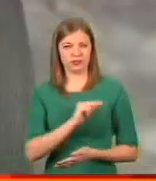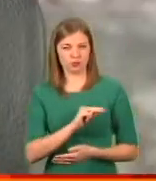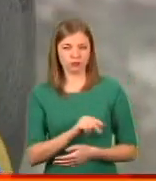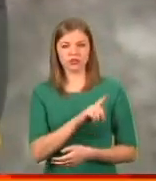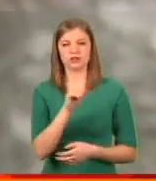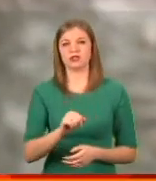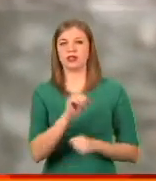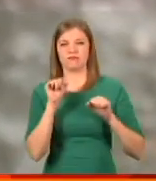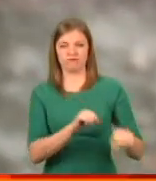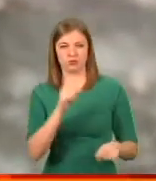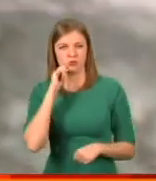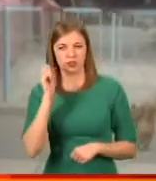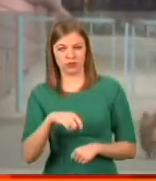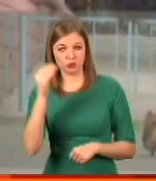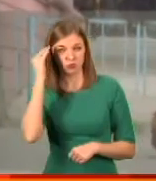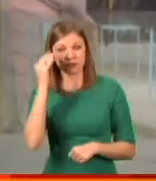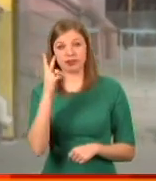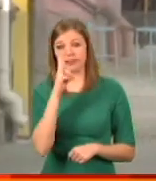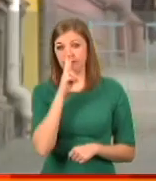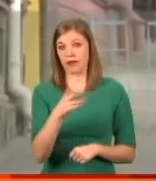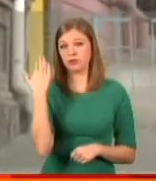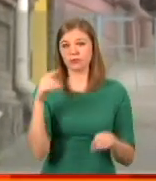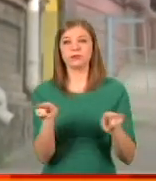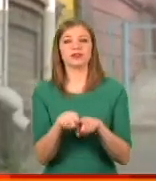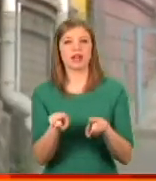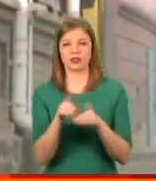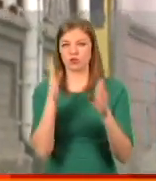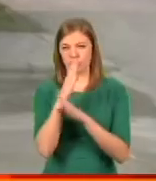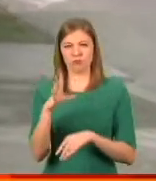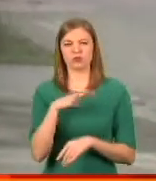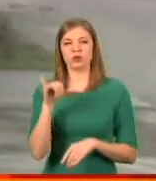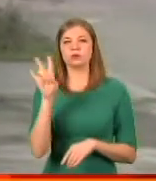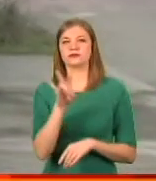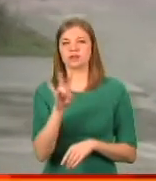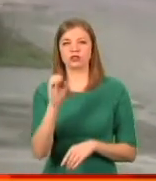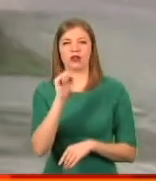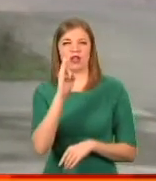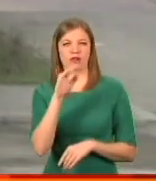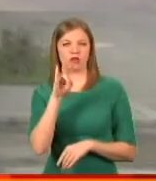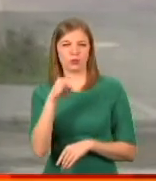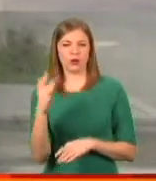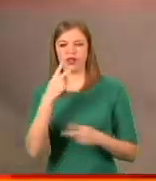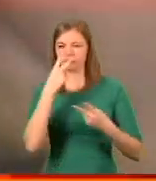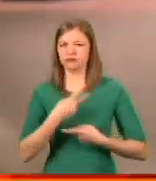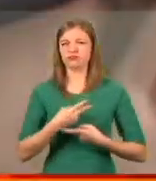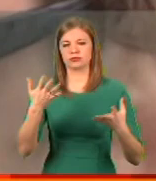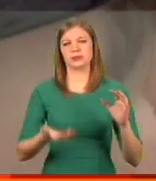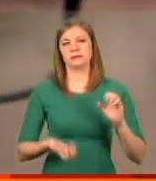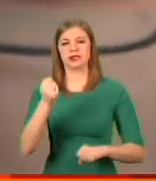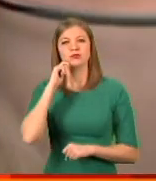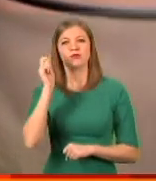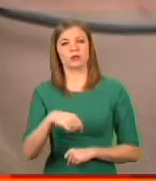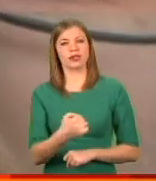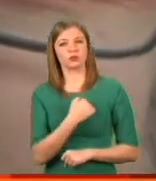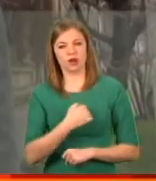за проукраїнську позицію. Два місяці тому така сама доля спіткала священника Анатолія, який привселюдно підтримував